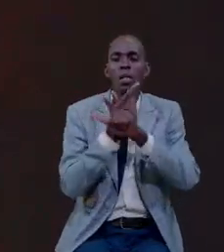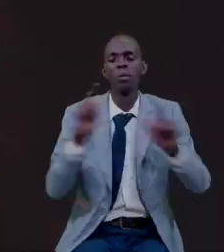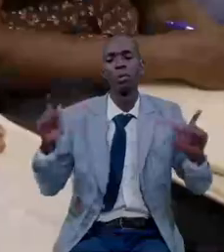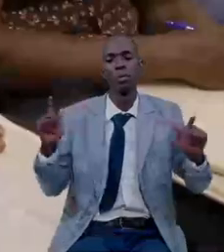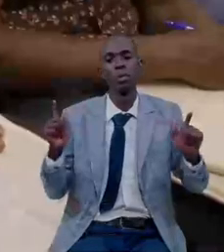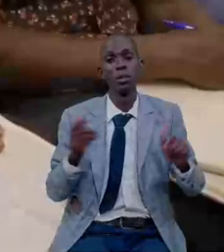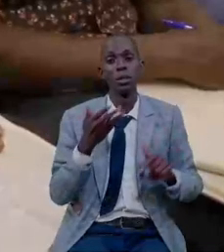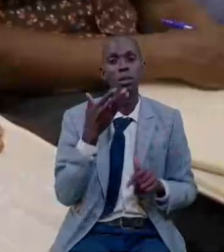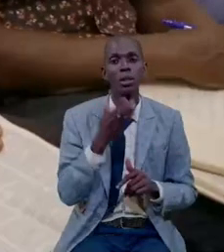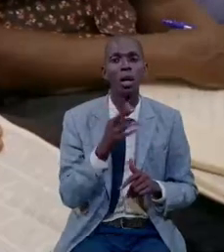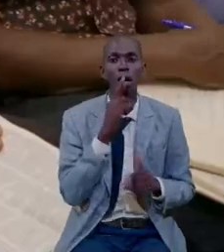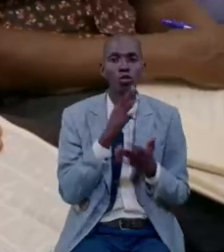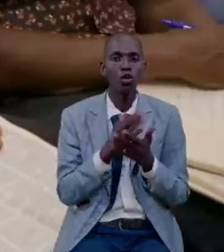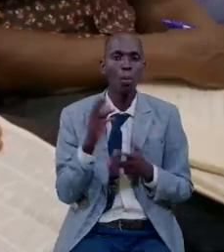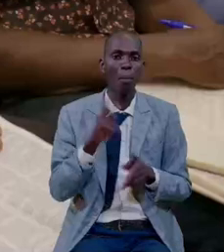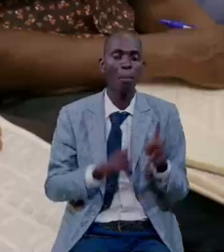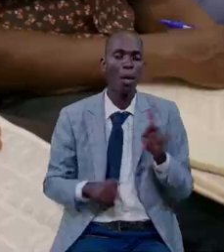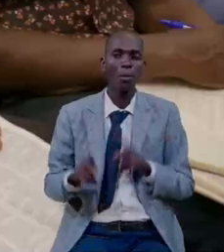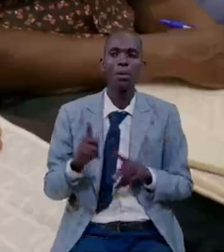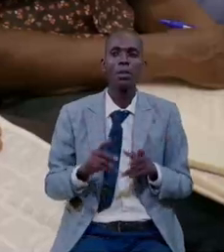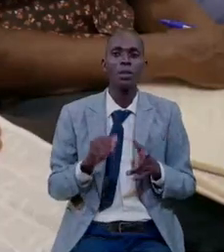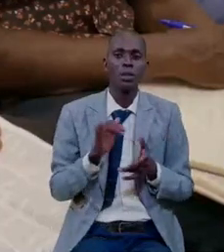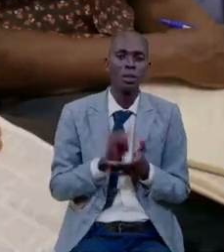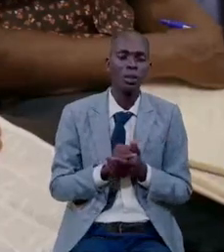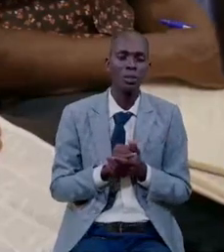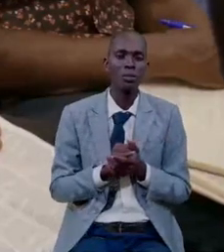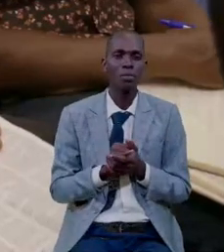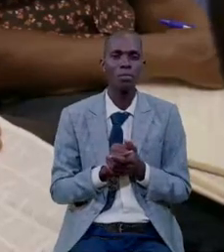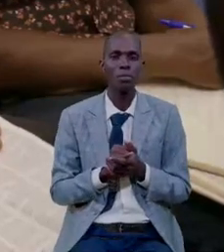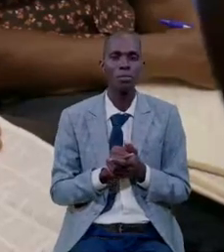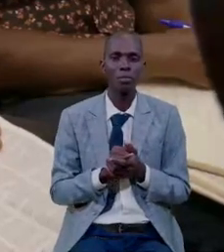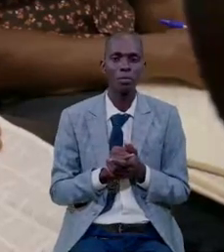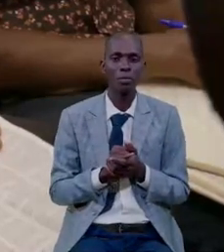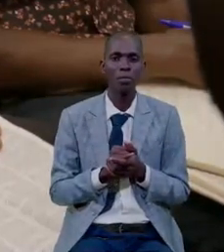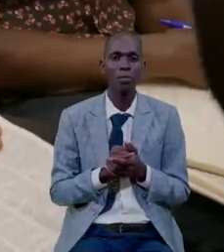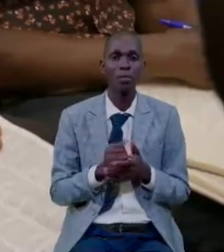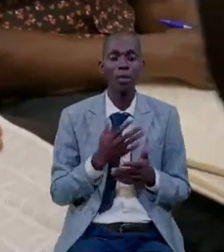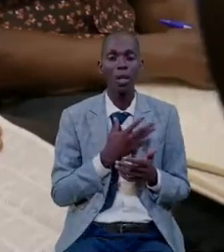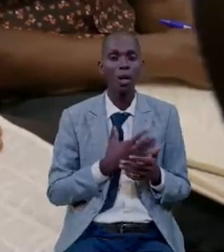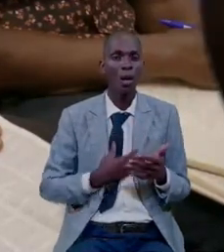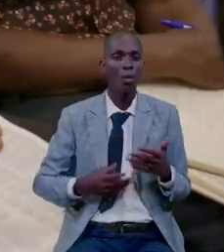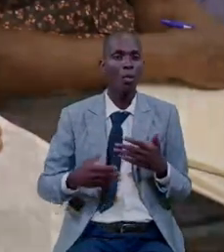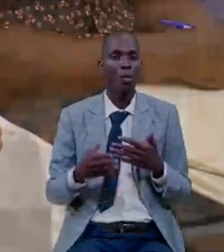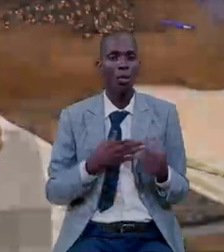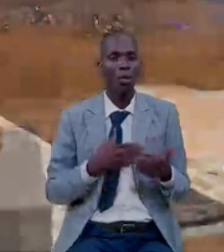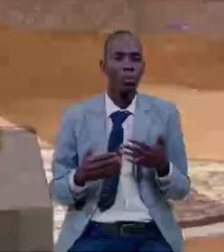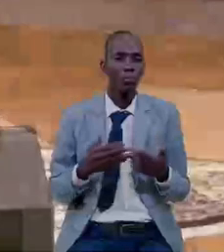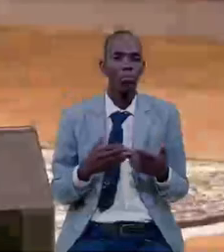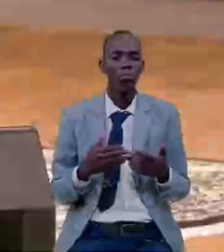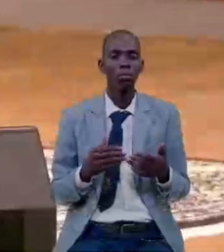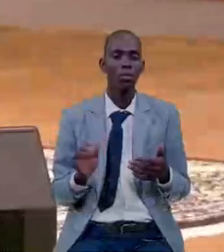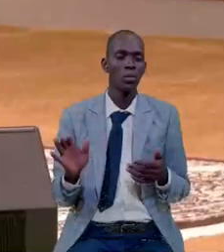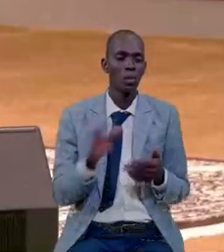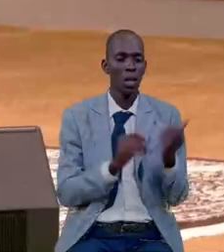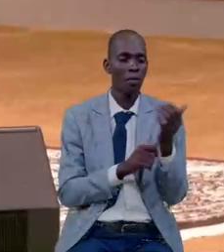gens qui divisent la provision de l'œuvre de Dieu. Et quel que soit ce